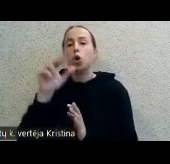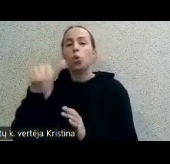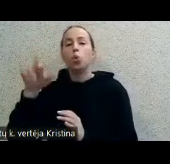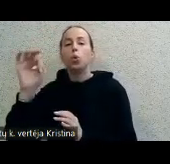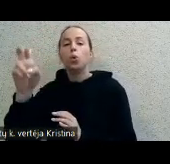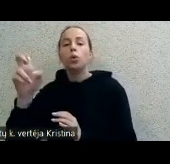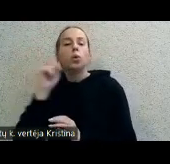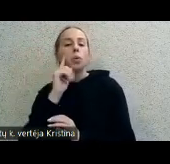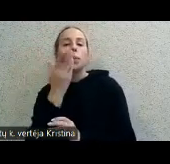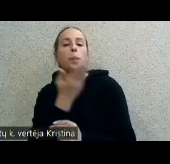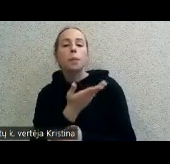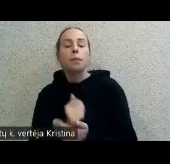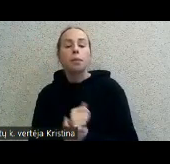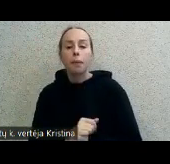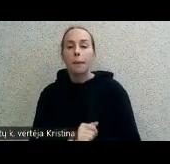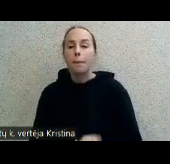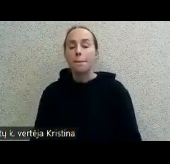pasakyti?